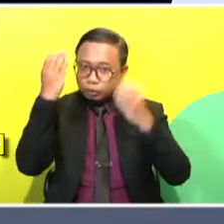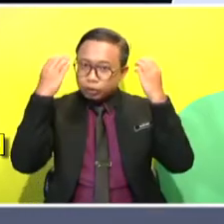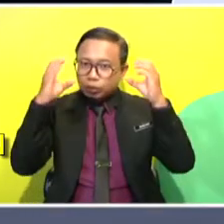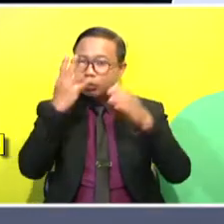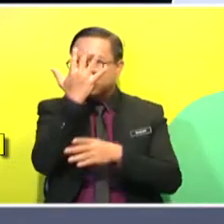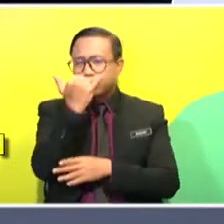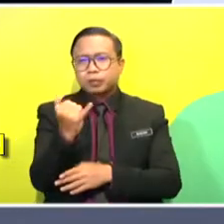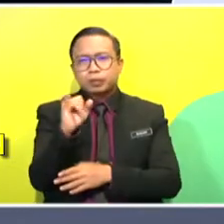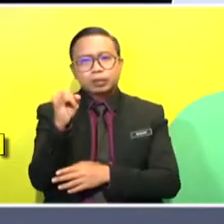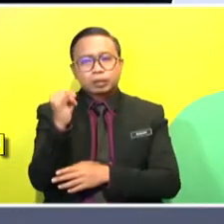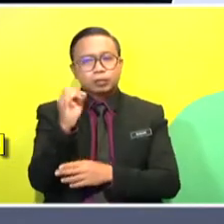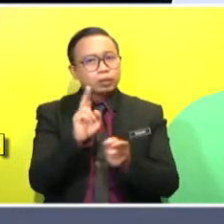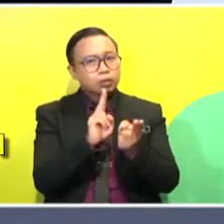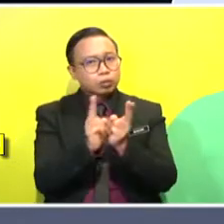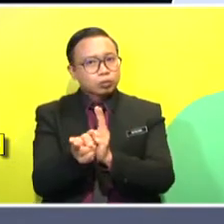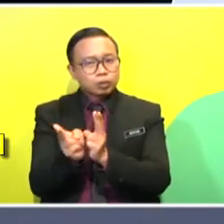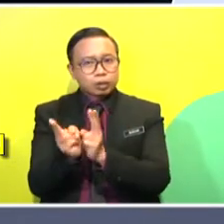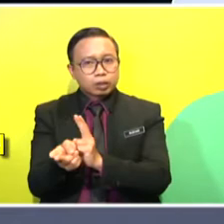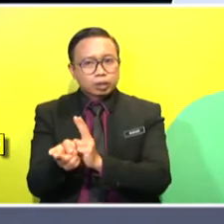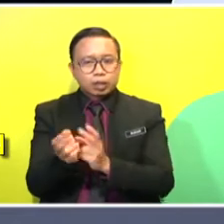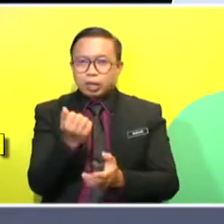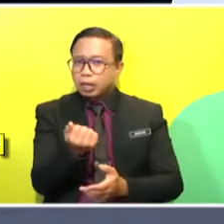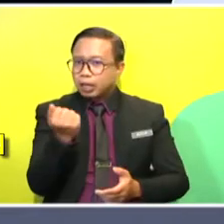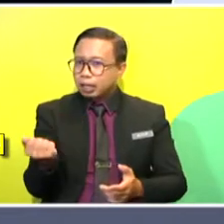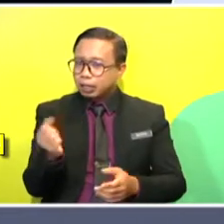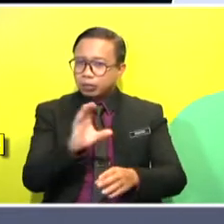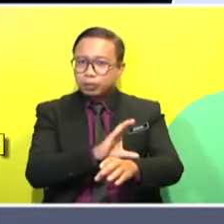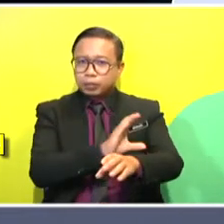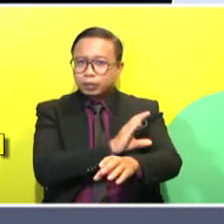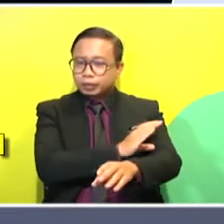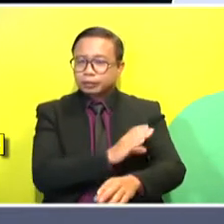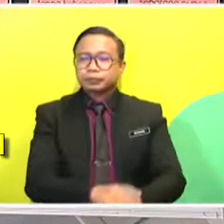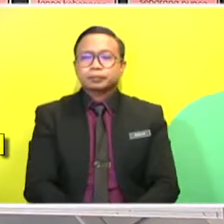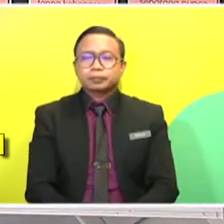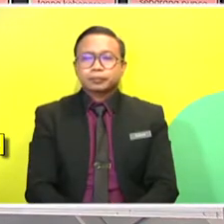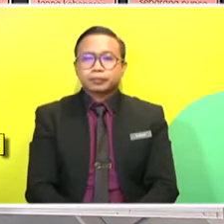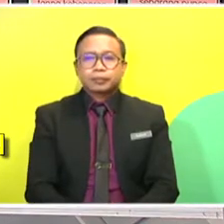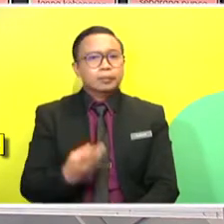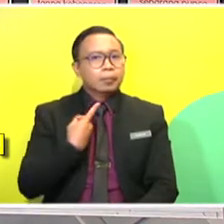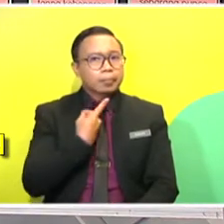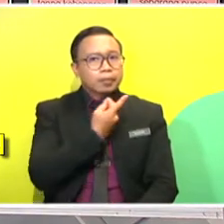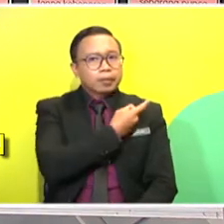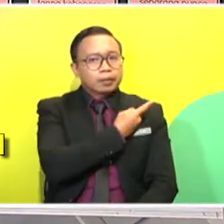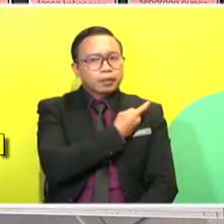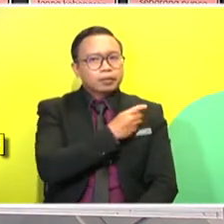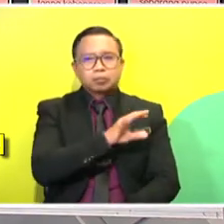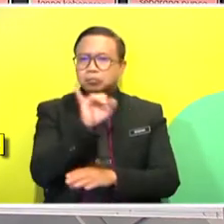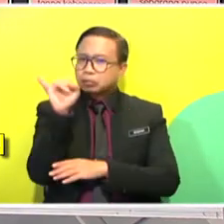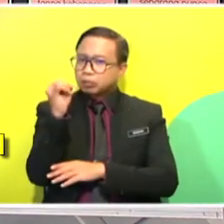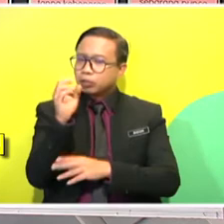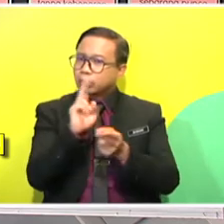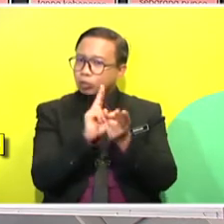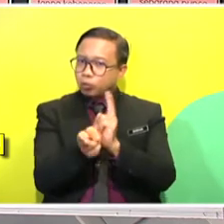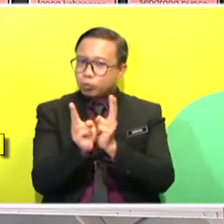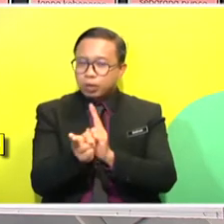kenapa dilarang mengubah suai perkakasan komputer? Okey, kita dilarang mengubah suai